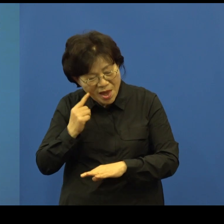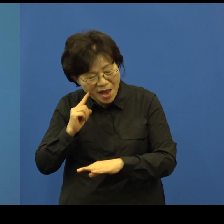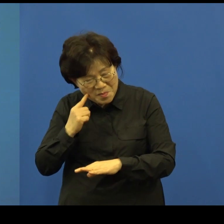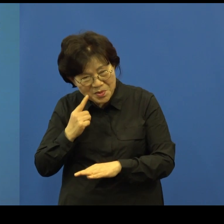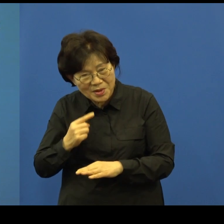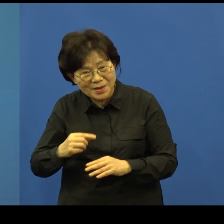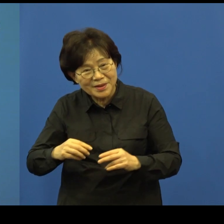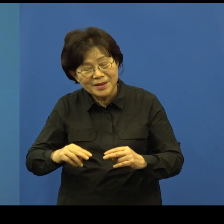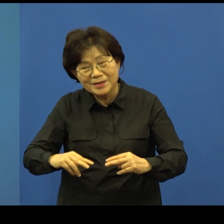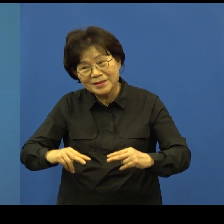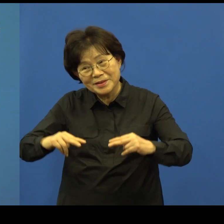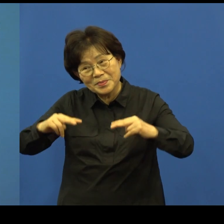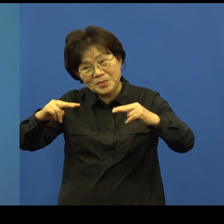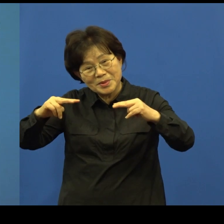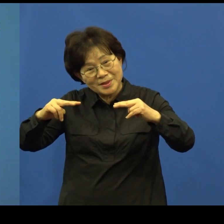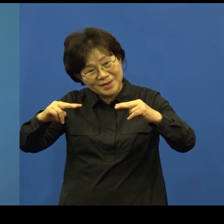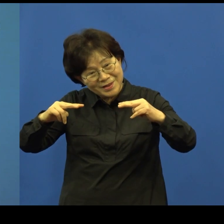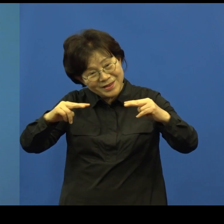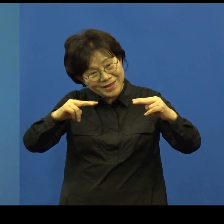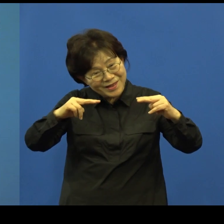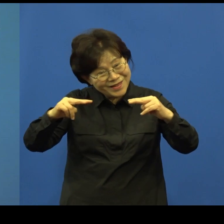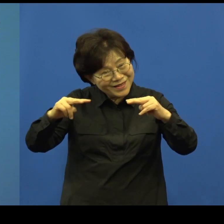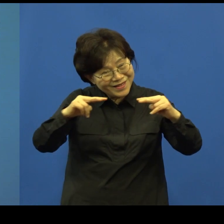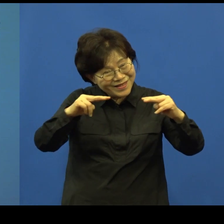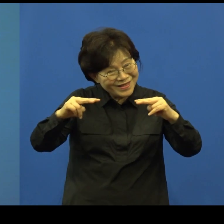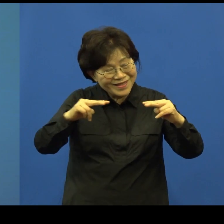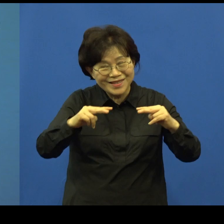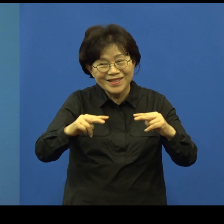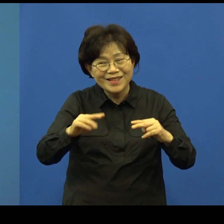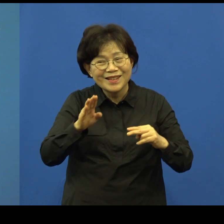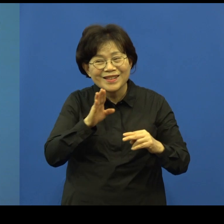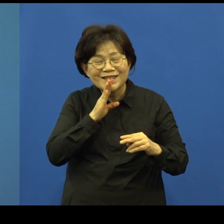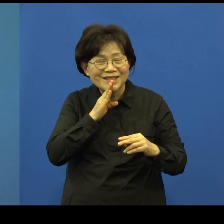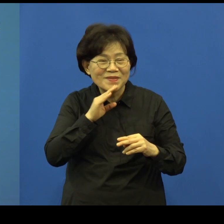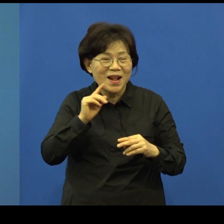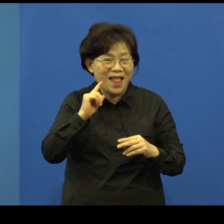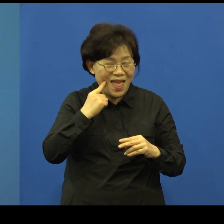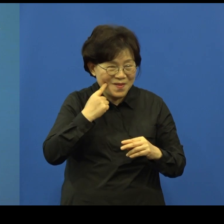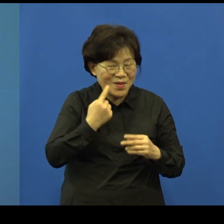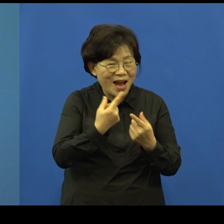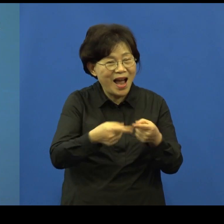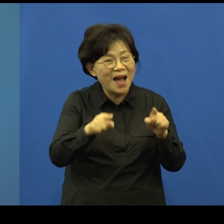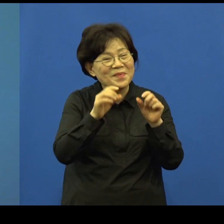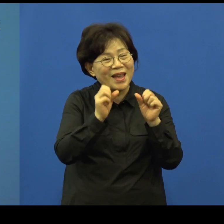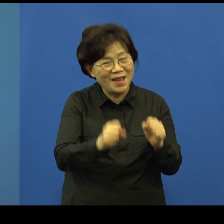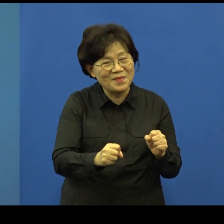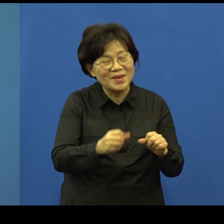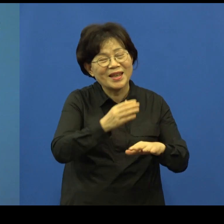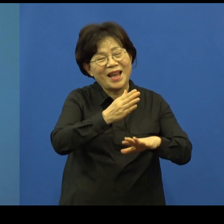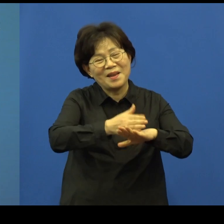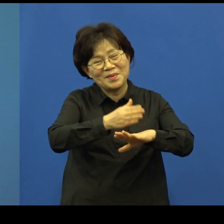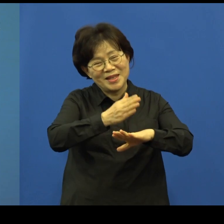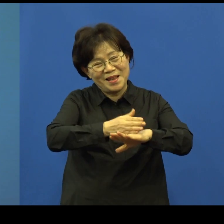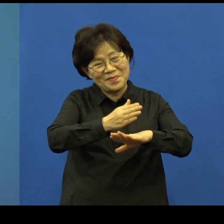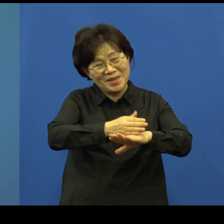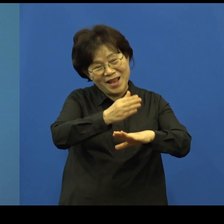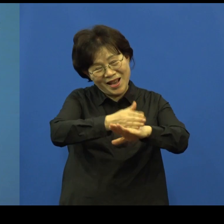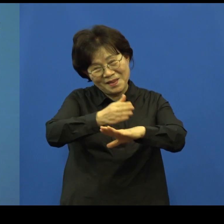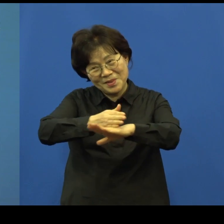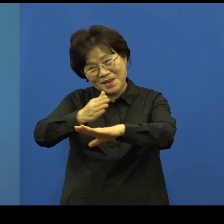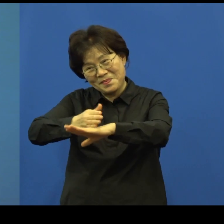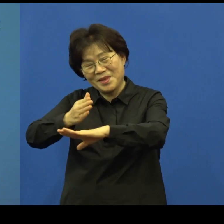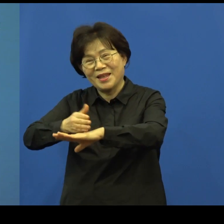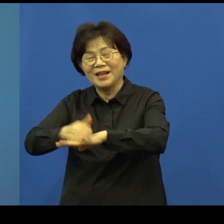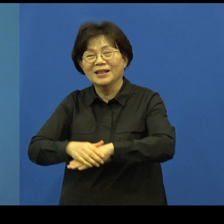분들 얼마나, 여러분 가만히 보세요. 얼마나 우리가 이 공동체 안에 함께 하고 있다는 게 얼마나 감사해요. 그죠? 함께